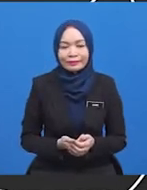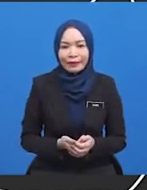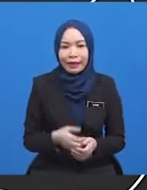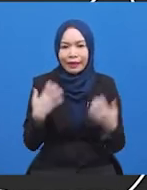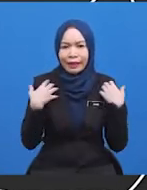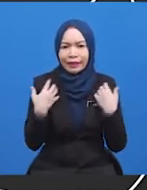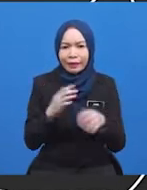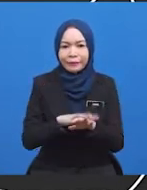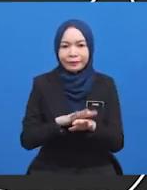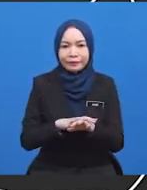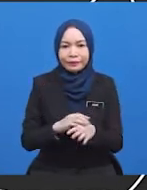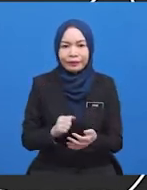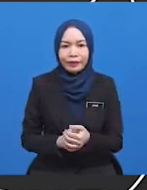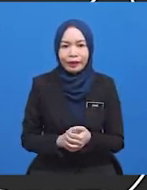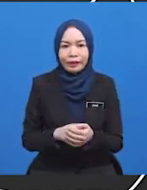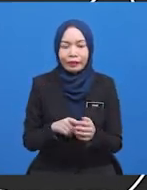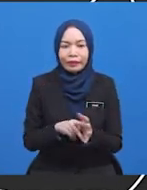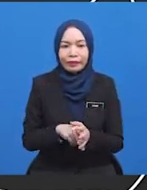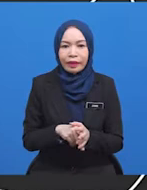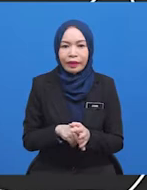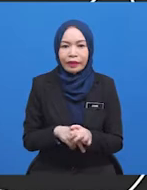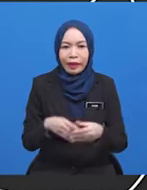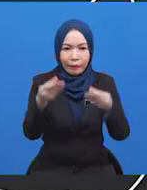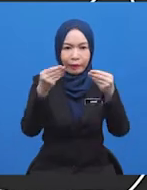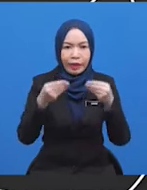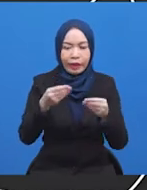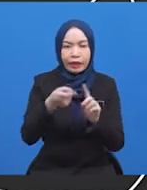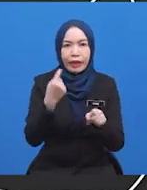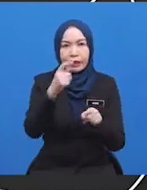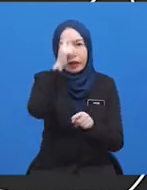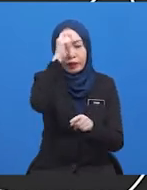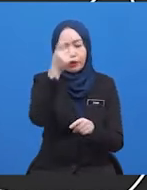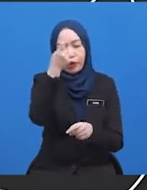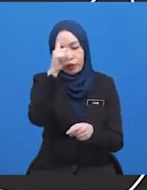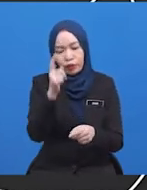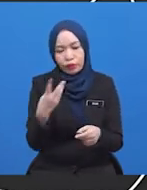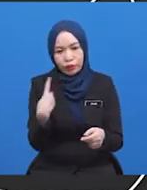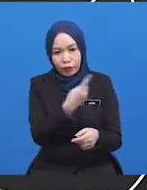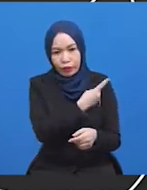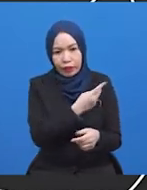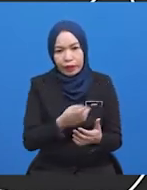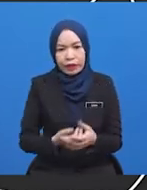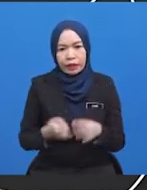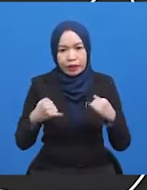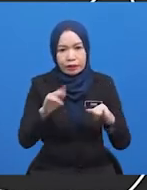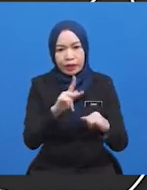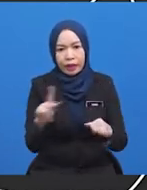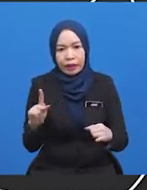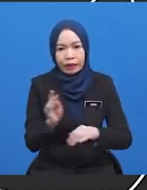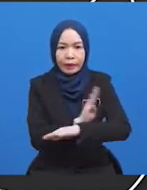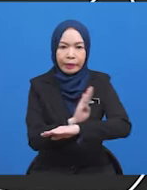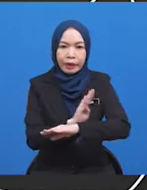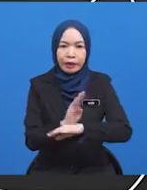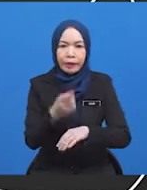yang membolehkan kita menjalankan kegiatan ekonomi untuk menjana